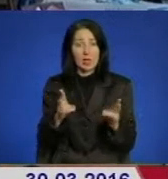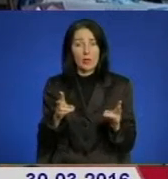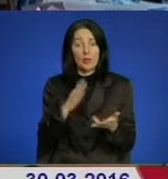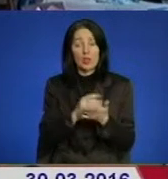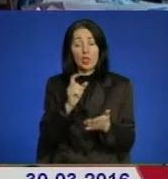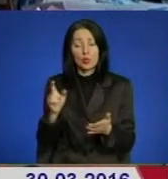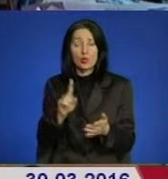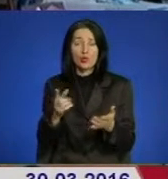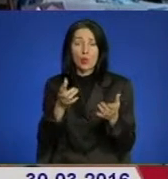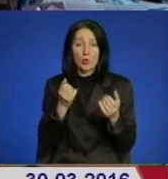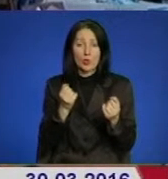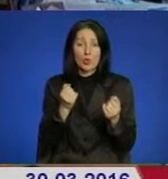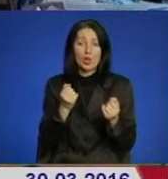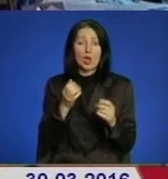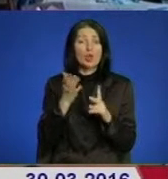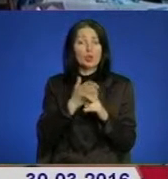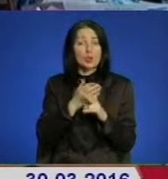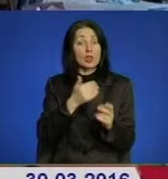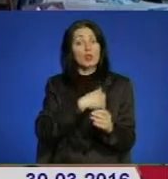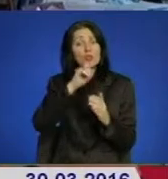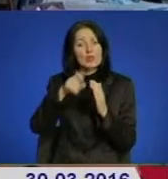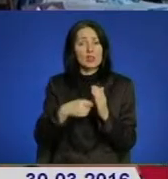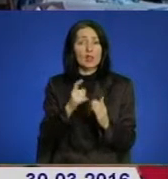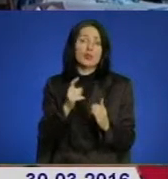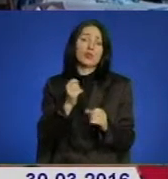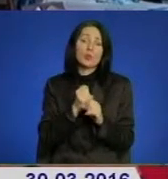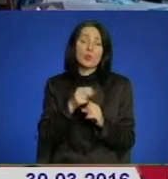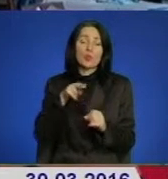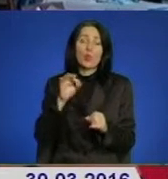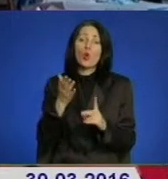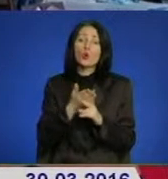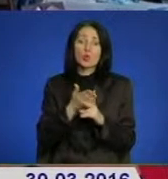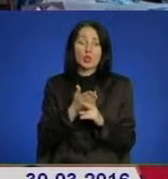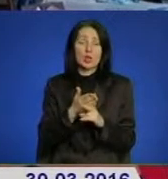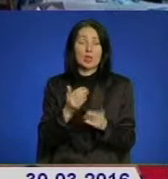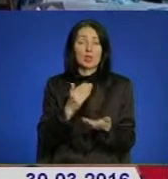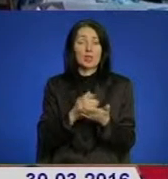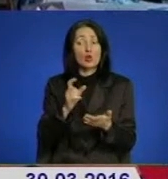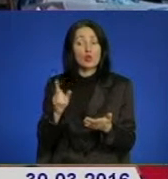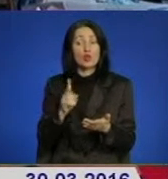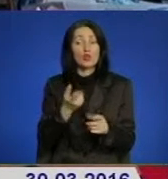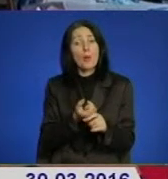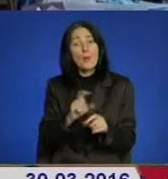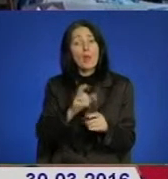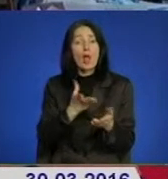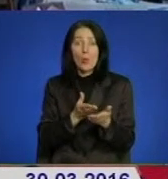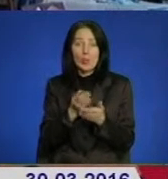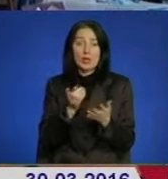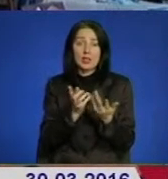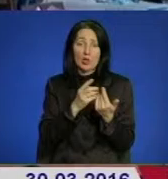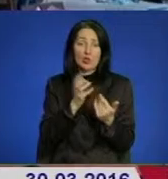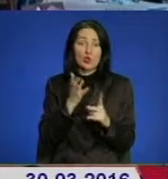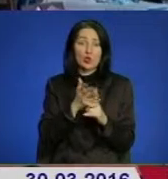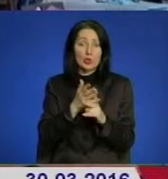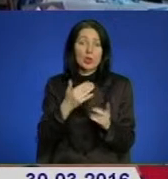Є люди, які отримали субсидії, хочуть знати, що в них робиться по субсидіях. Є в людей, що є і переплата за рахунок субсидії,